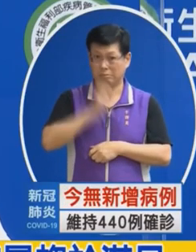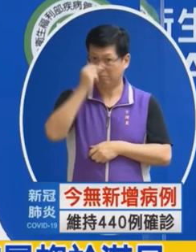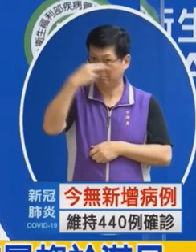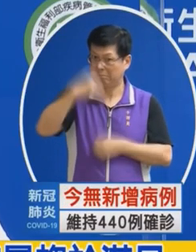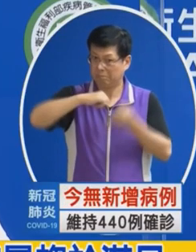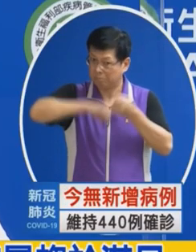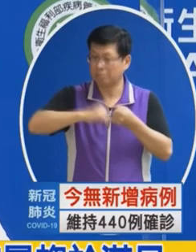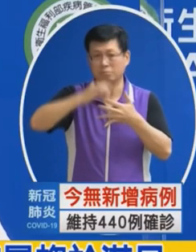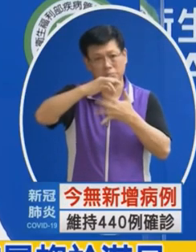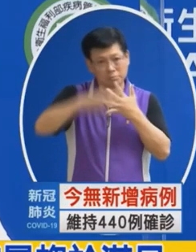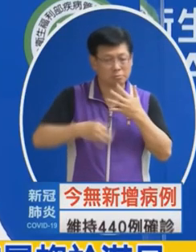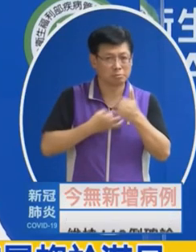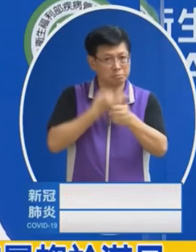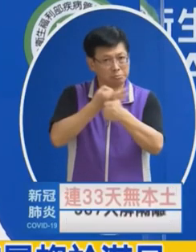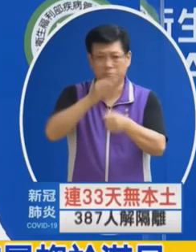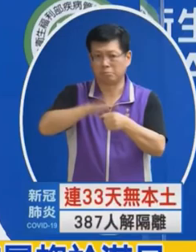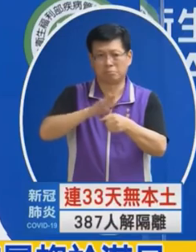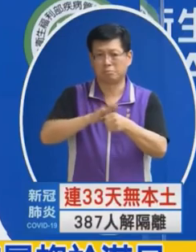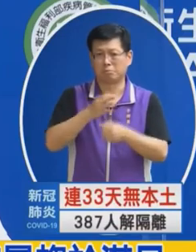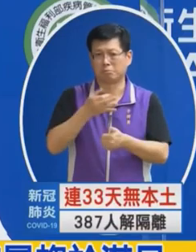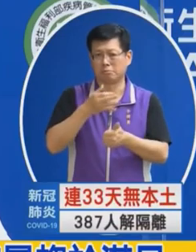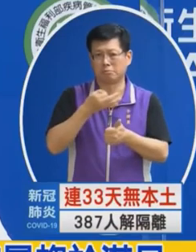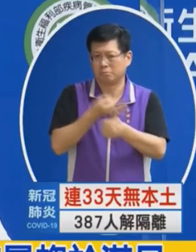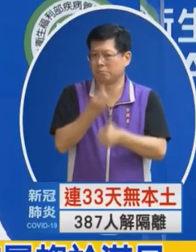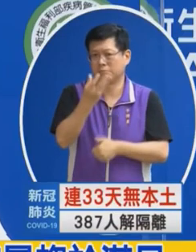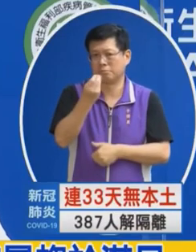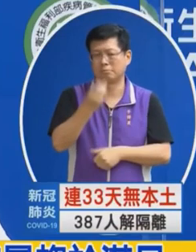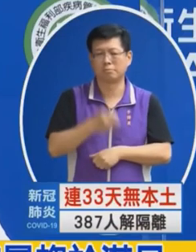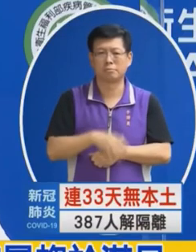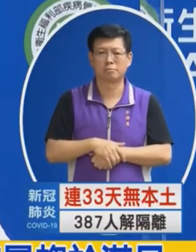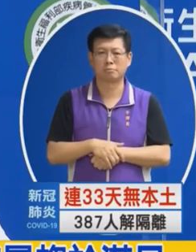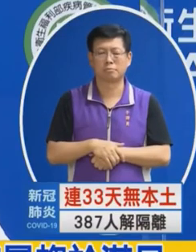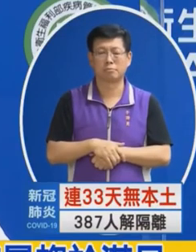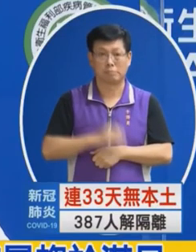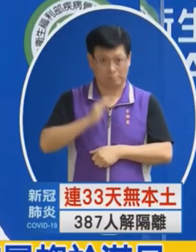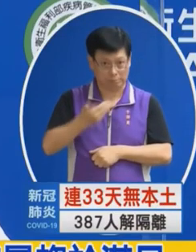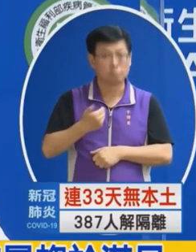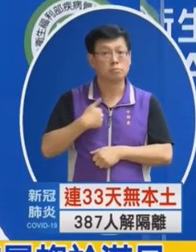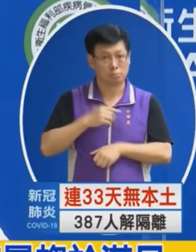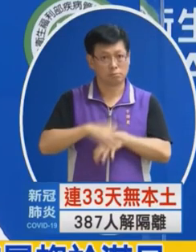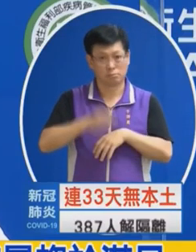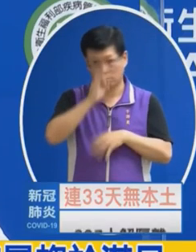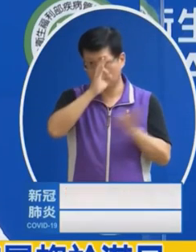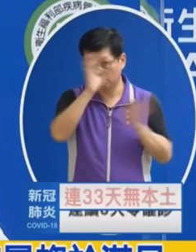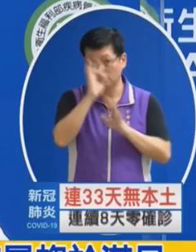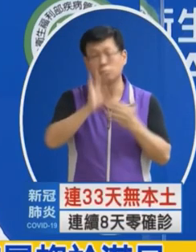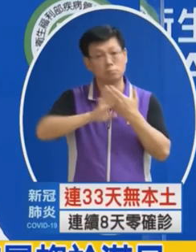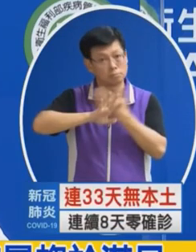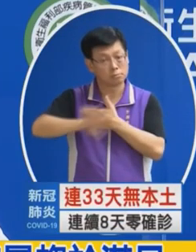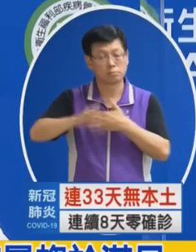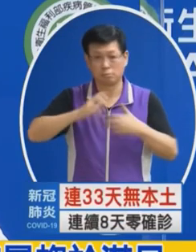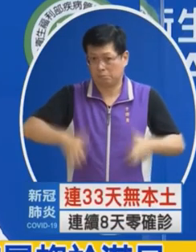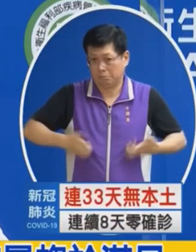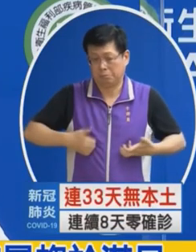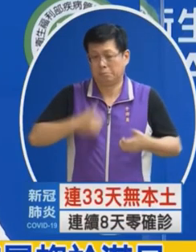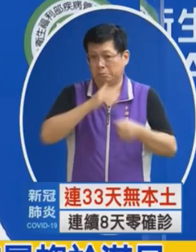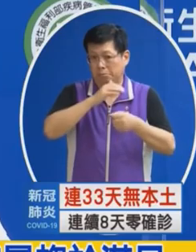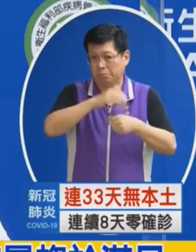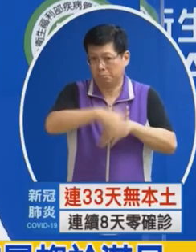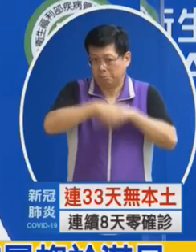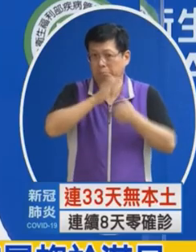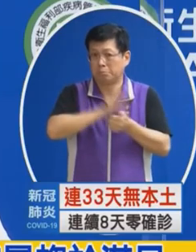别定例这样什么样的一个抚恤或是一个补助的办法，可是会我们还是有相关的急难救